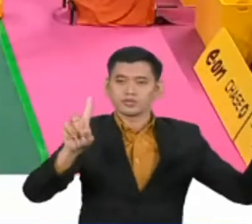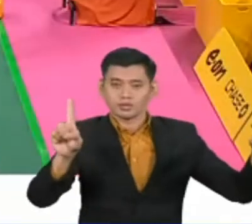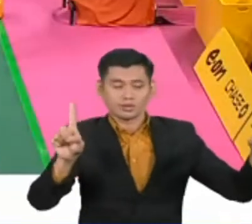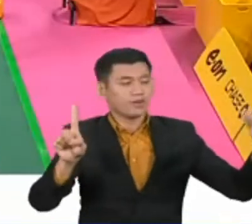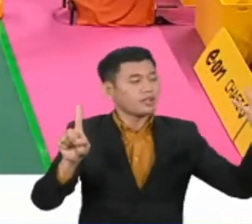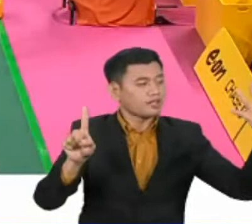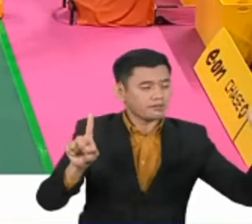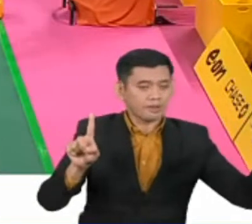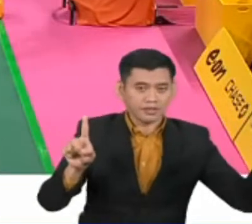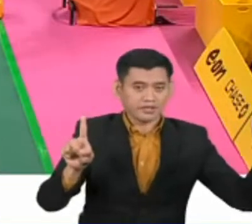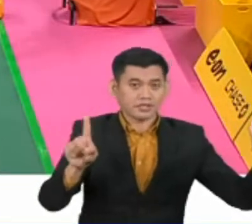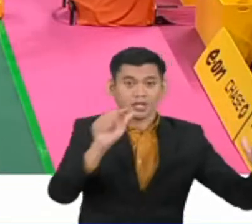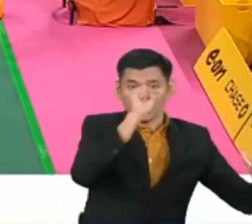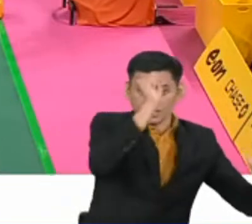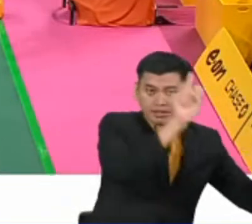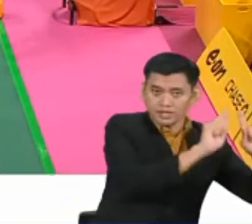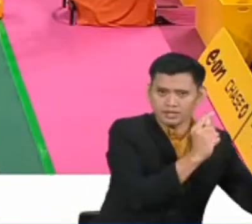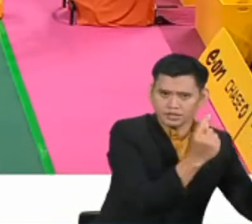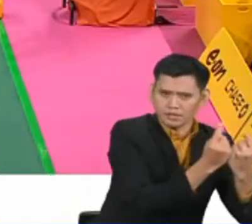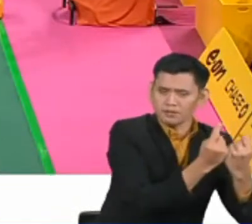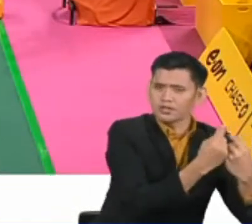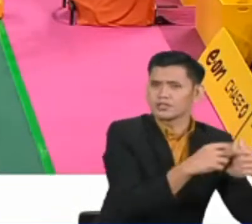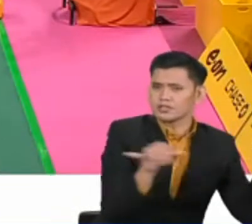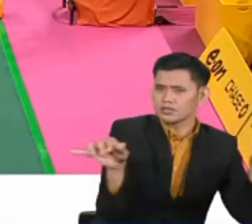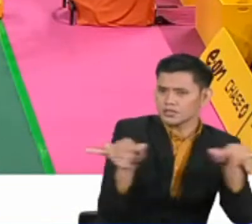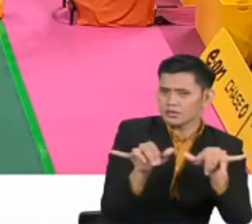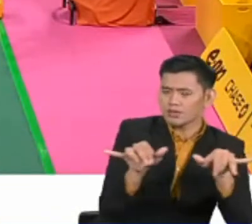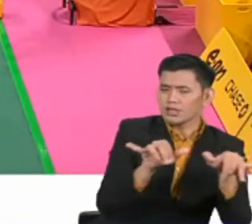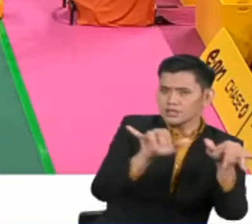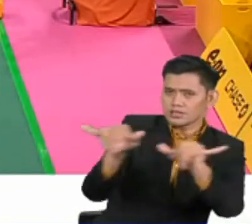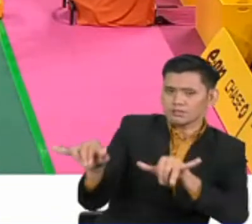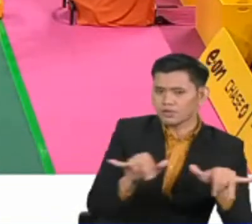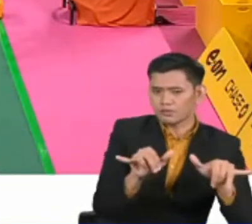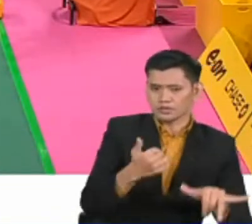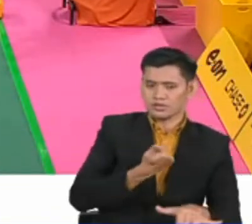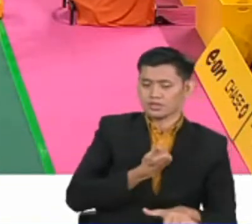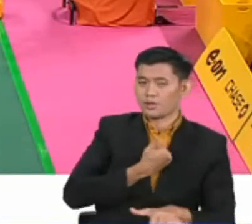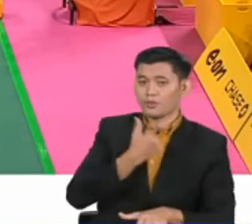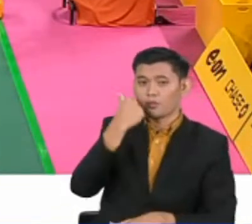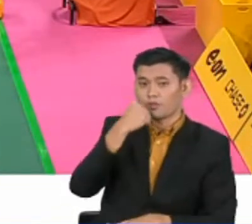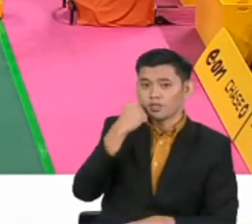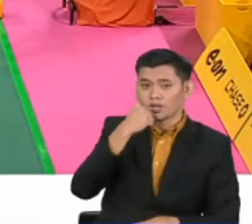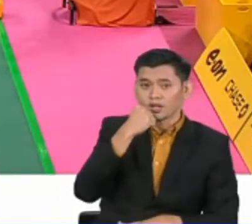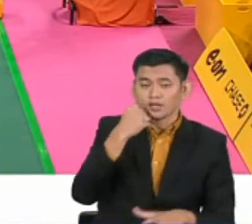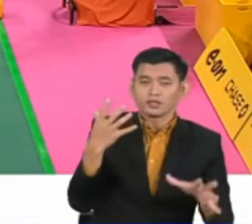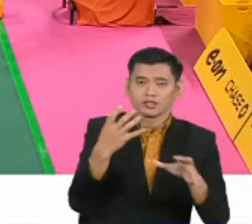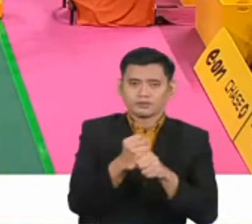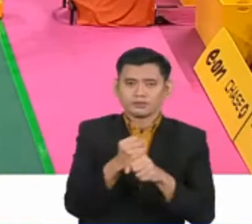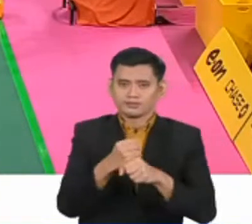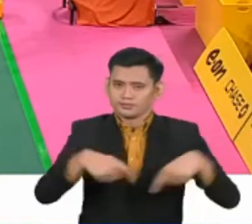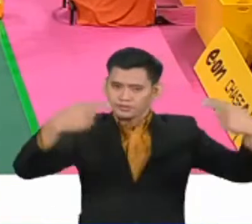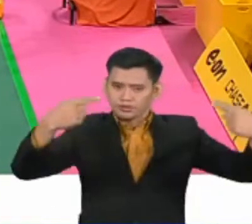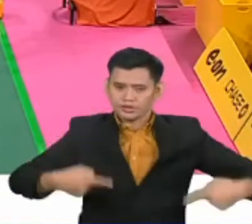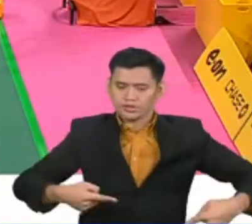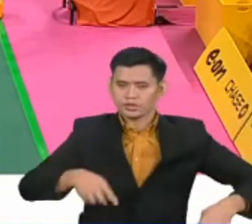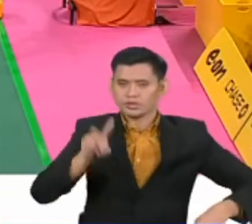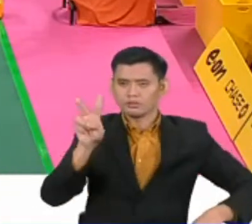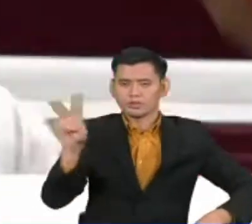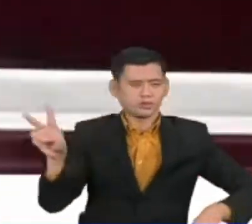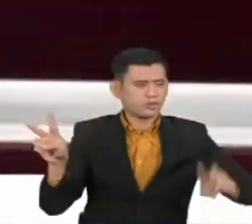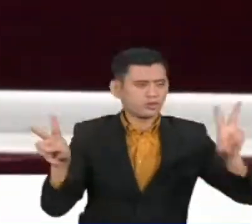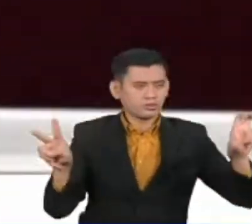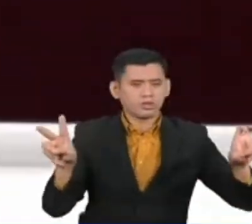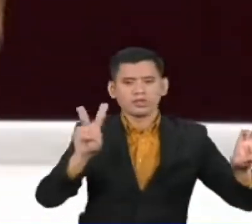21-18, 21-15. India bagaimanapun menyamakan kedudukan menerusi perseorangan wanita Pusara Sindhu yang menundukkan Go Jin Hui 22-20